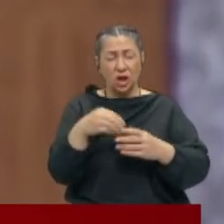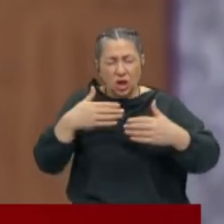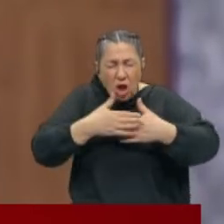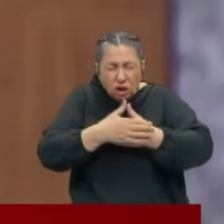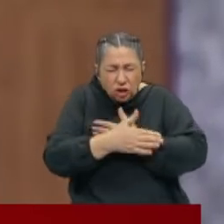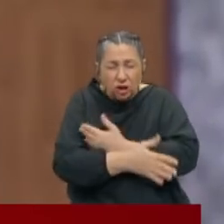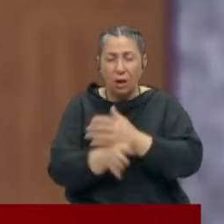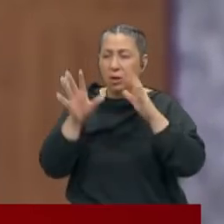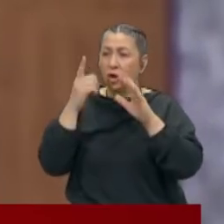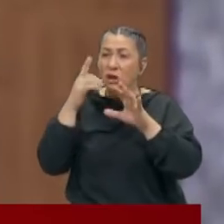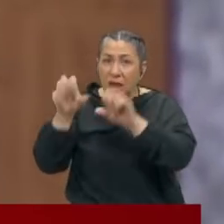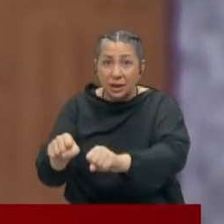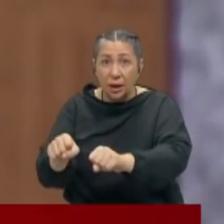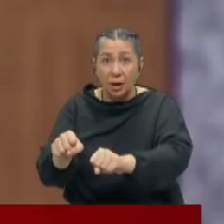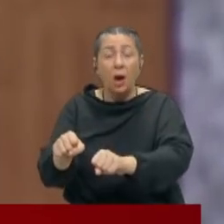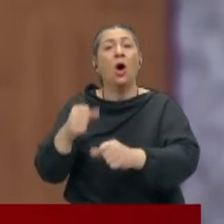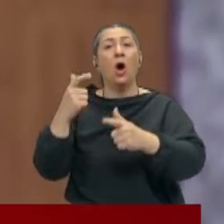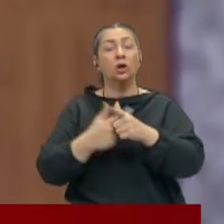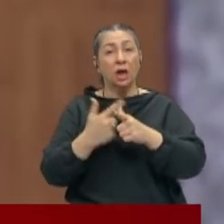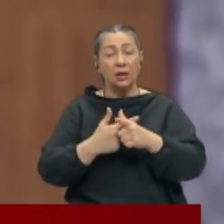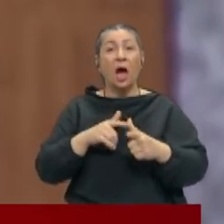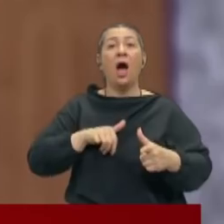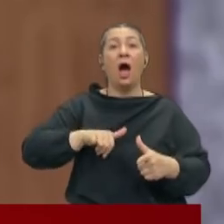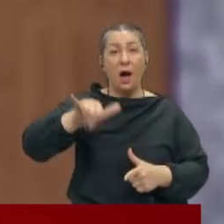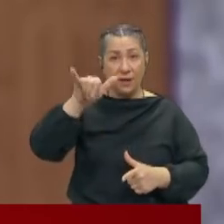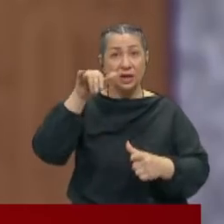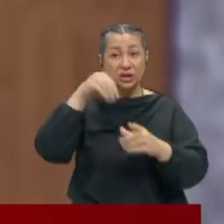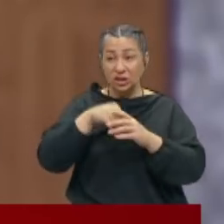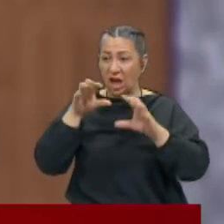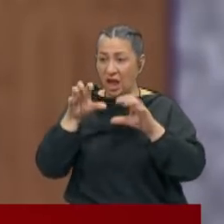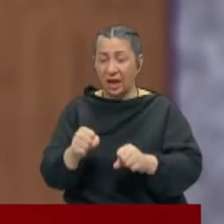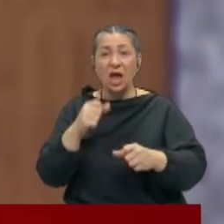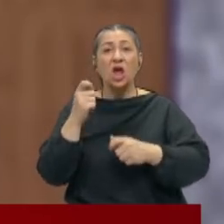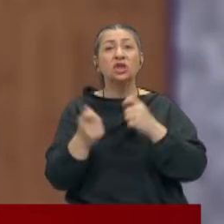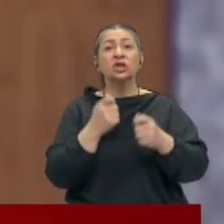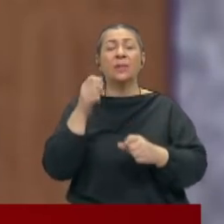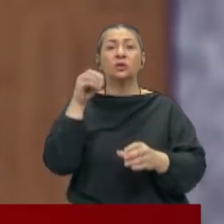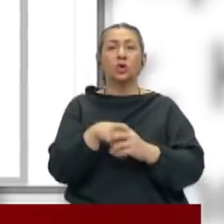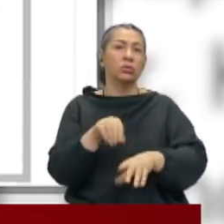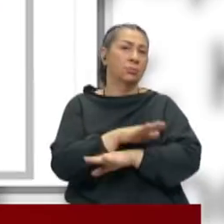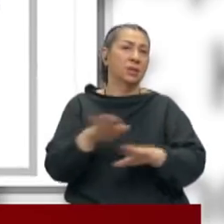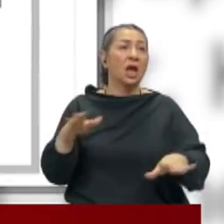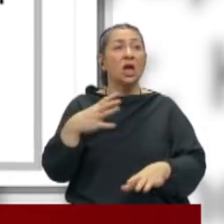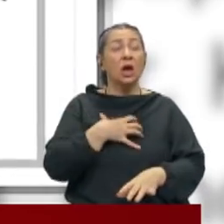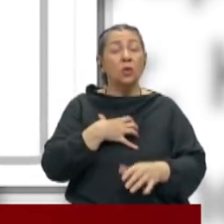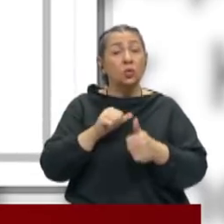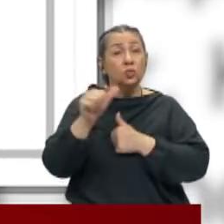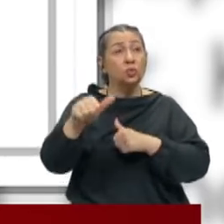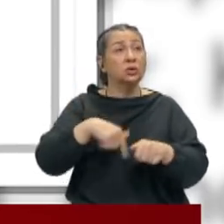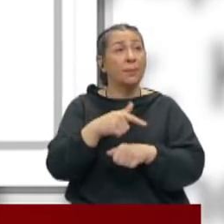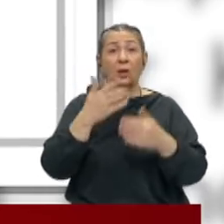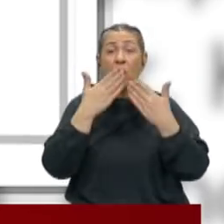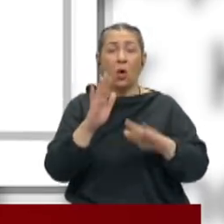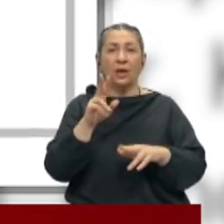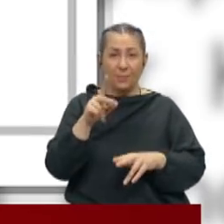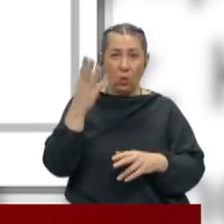gece yarısı gözaltına alma, otelde, havalimanında yakalama gibi işlemlere son verdi. Kendisi uzun zamandır yok